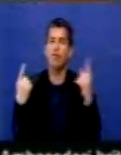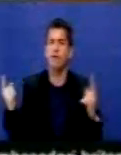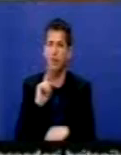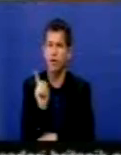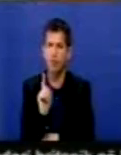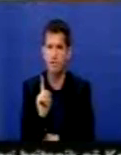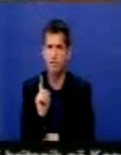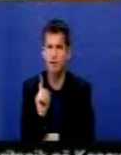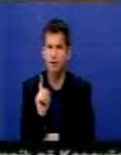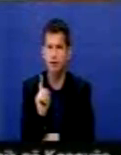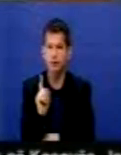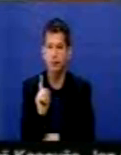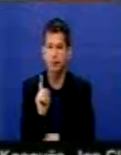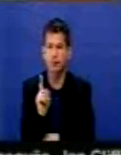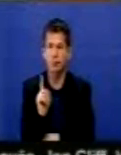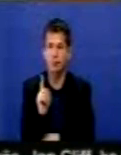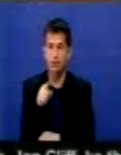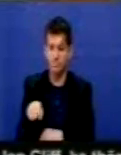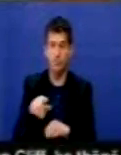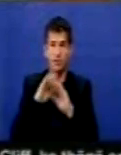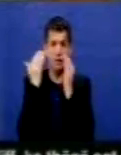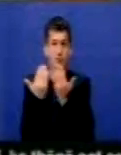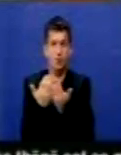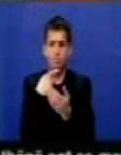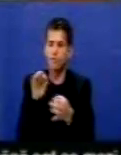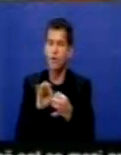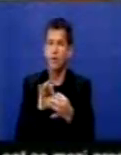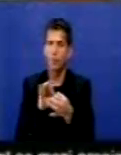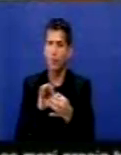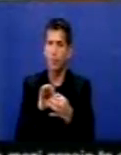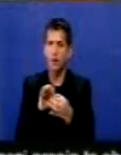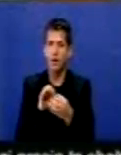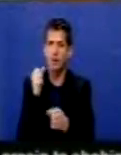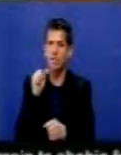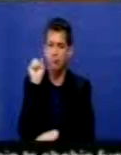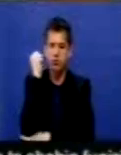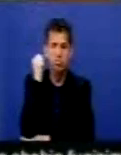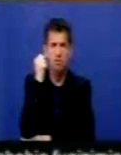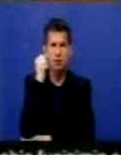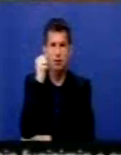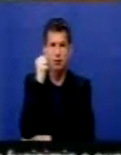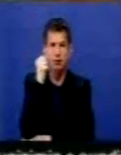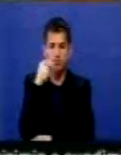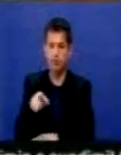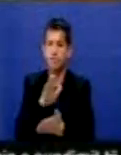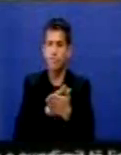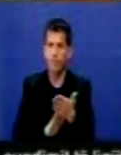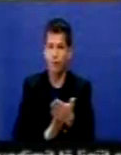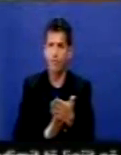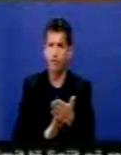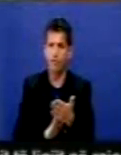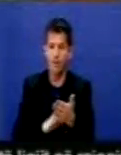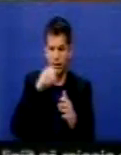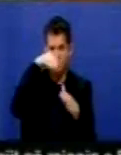për njëra tjetërës. Duke qenë kështu, kombinati e ruan të zingjirin prodhues, duke nëzitur, më falni duke nisur nga nëzirja